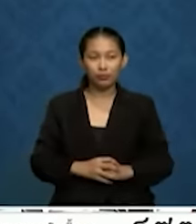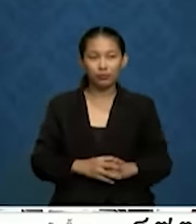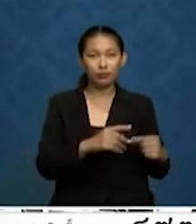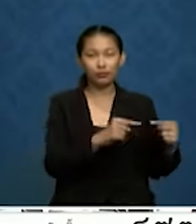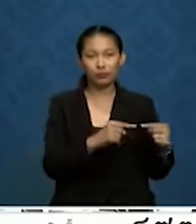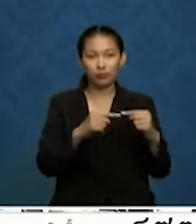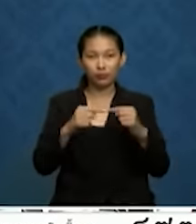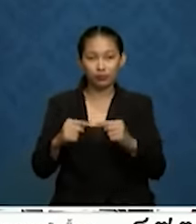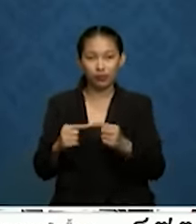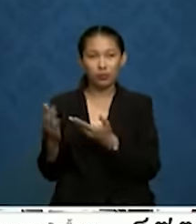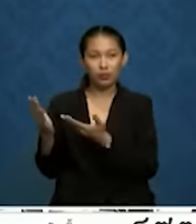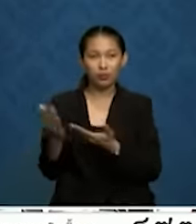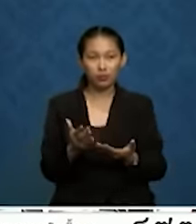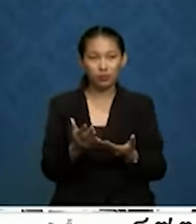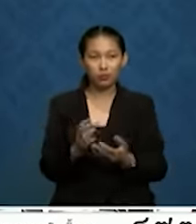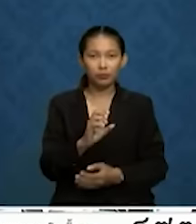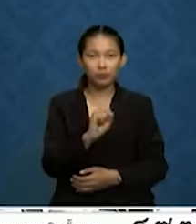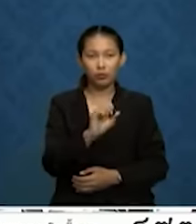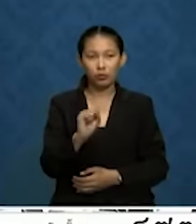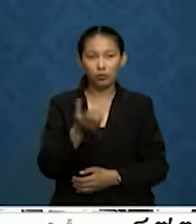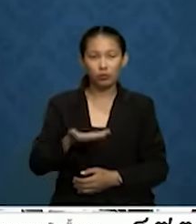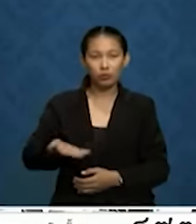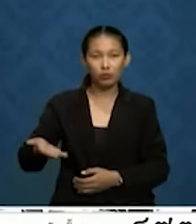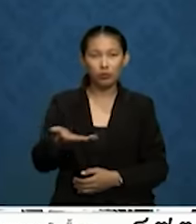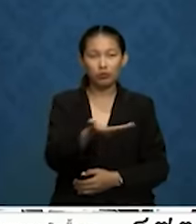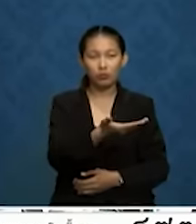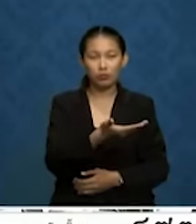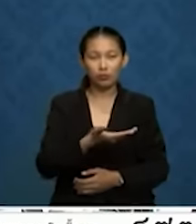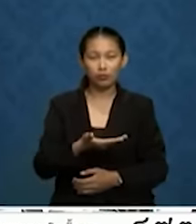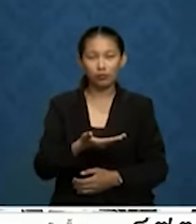ต่อไปก็เชิญท่านสมาชิก